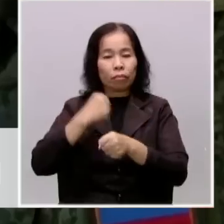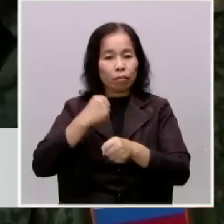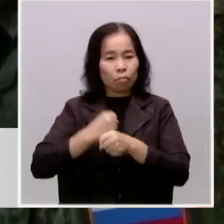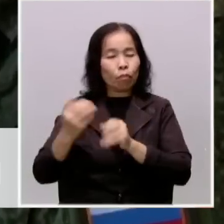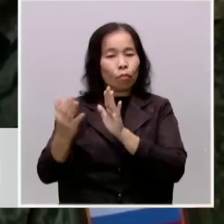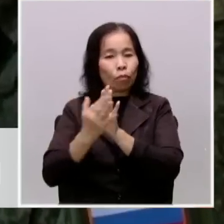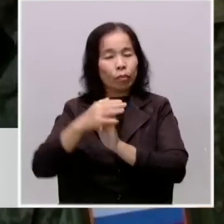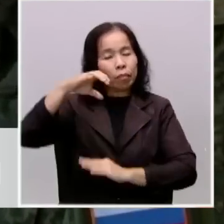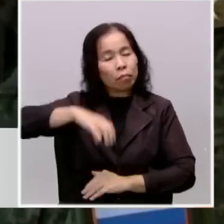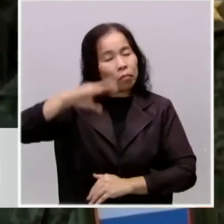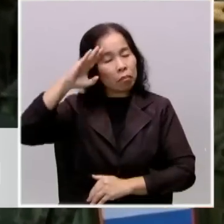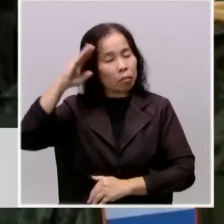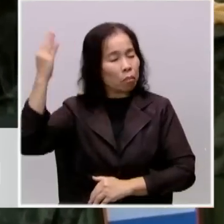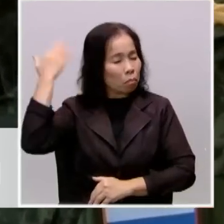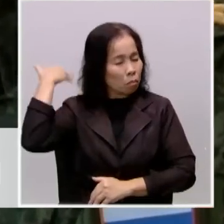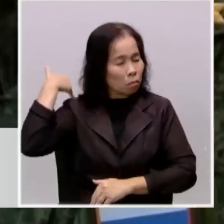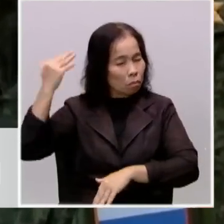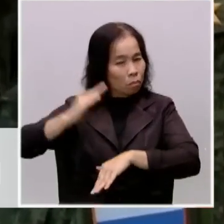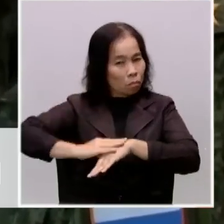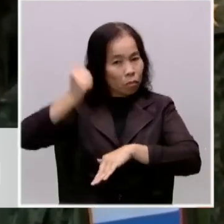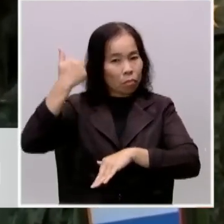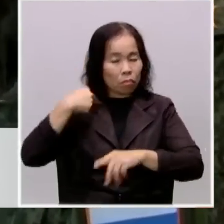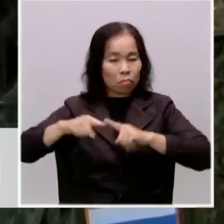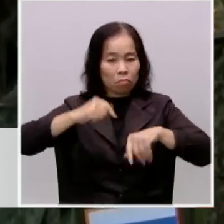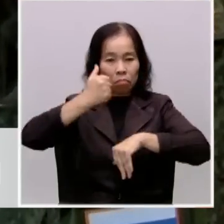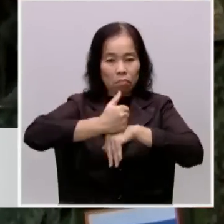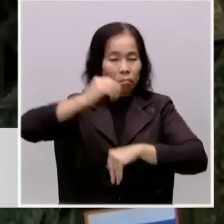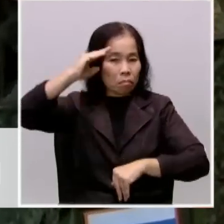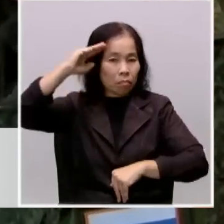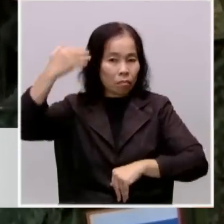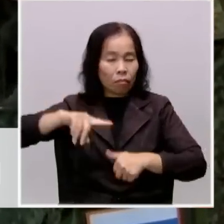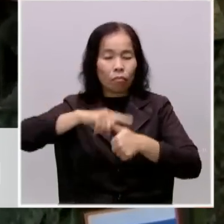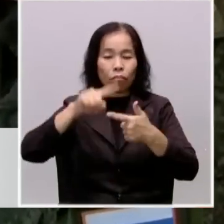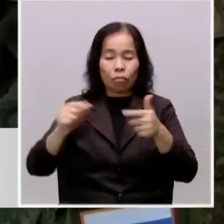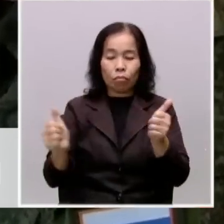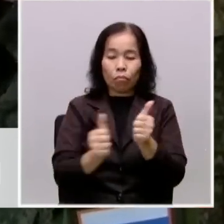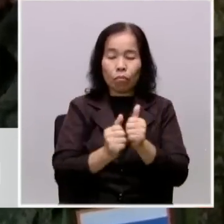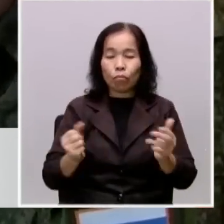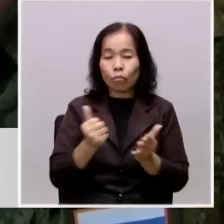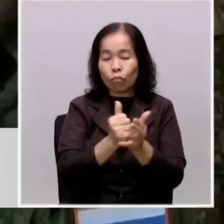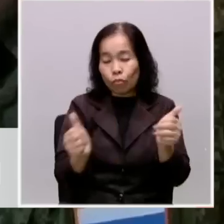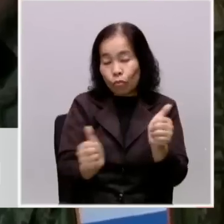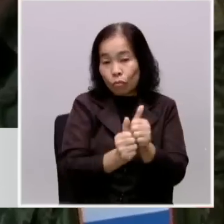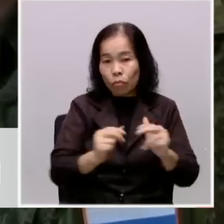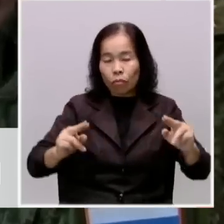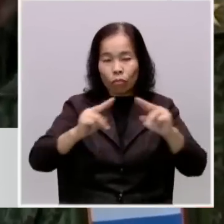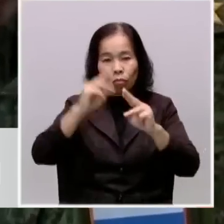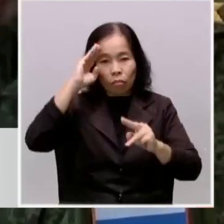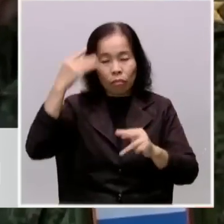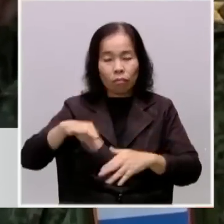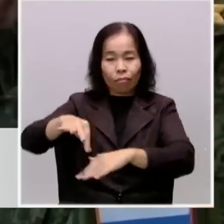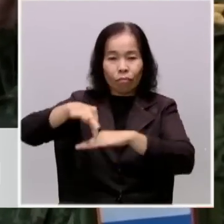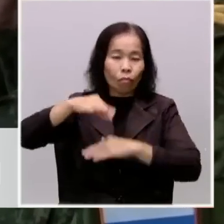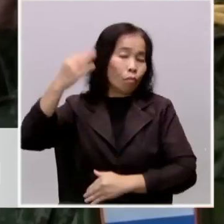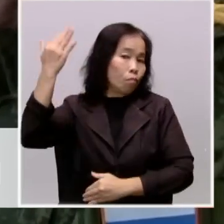พรัสเซียมาอย่างโชคโชนเลยนะคะเป็นทั้งเสนาธิการทหารใหญ่เคยเป็นรัฐมนตรีช่วยกลาโหมได้รับการแต่งตั้งมาจากประธานาธิบดีว